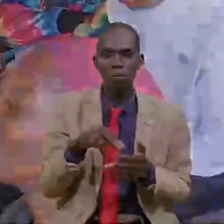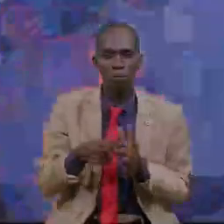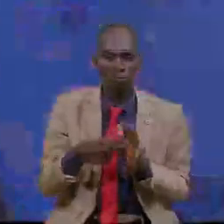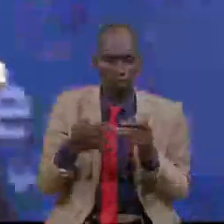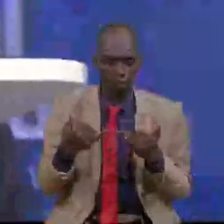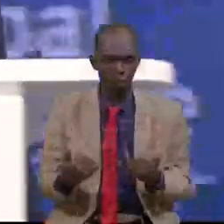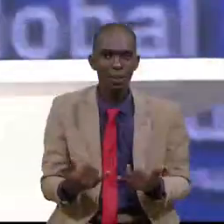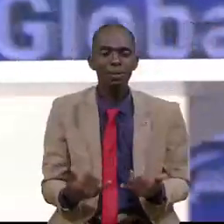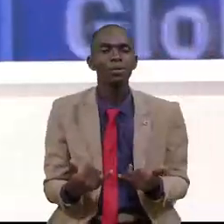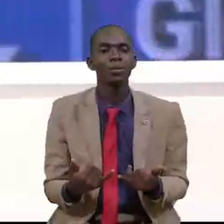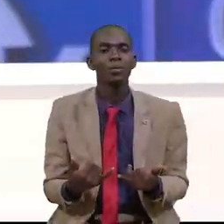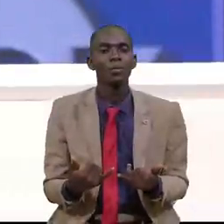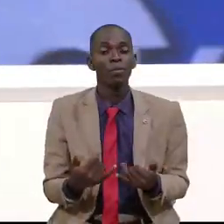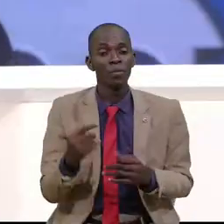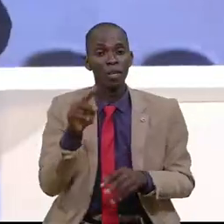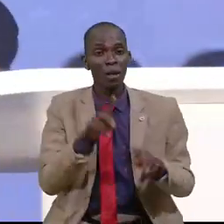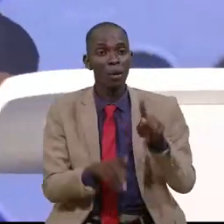mais maintenant.